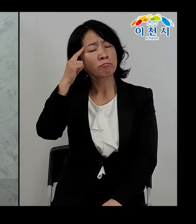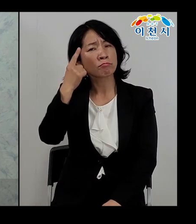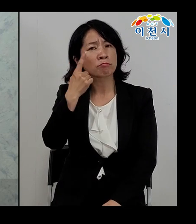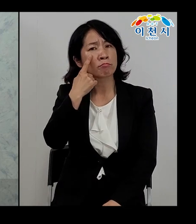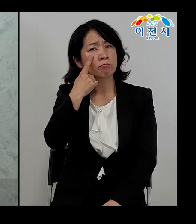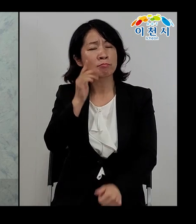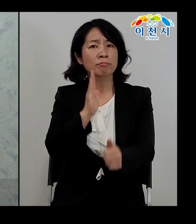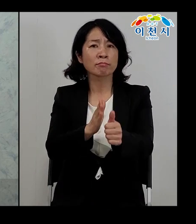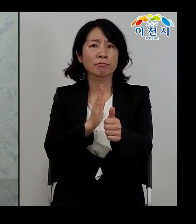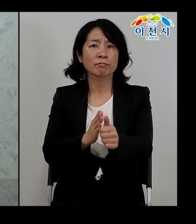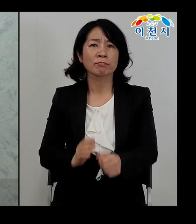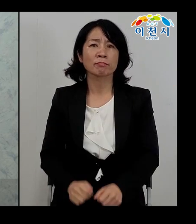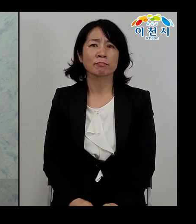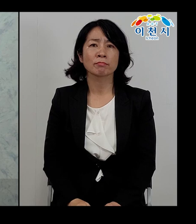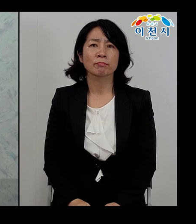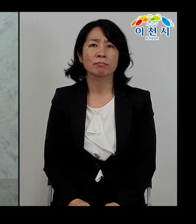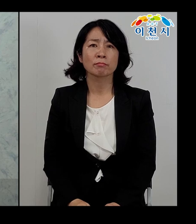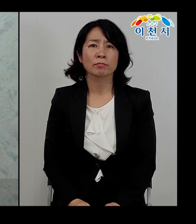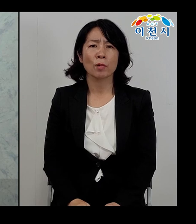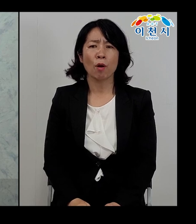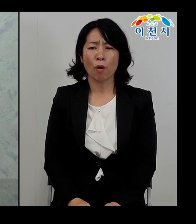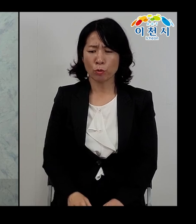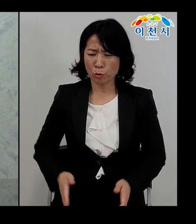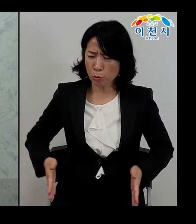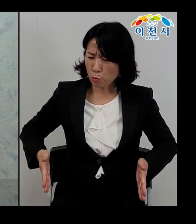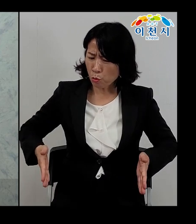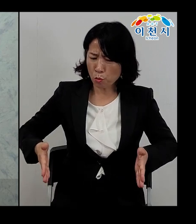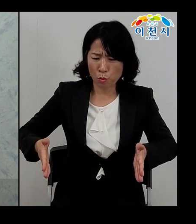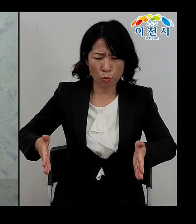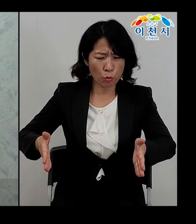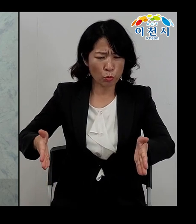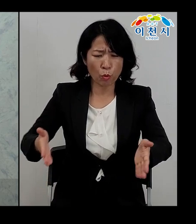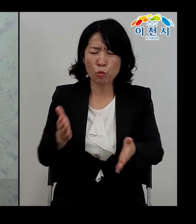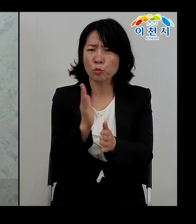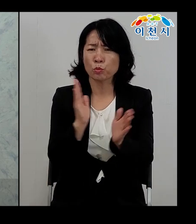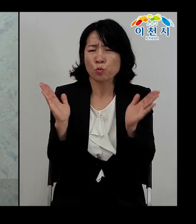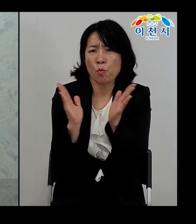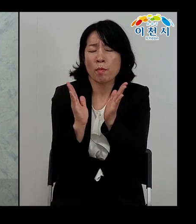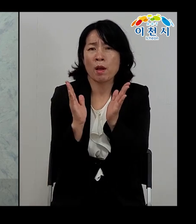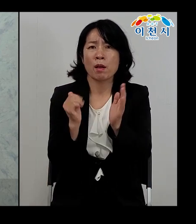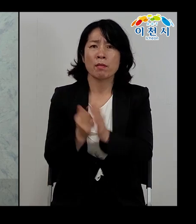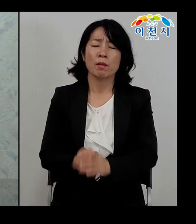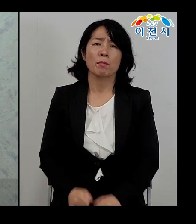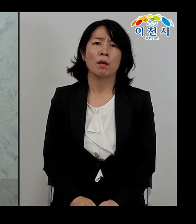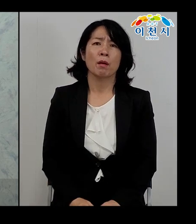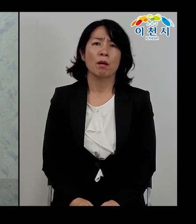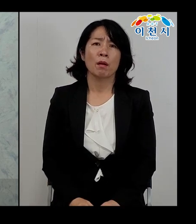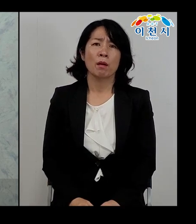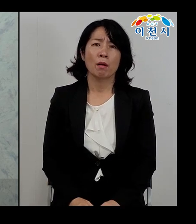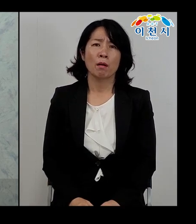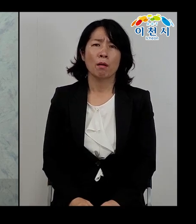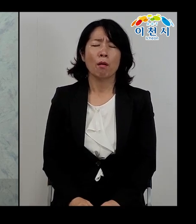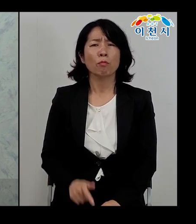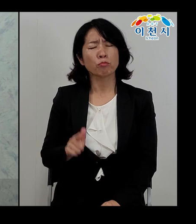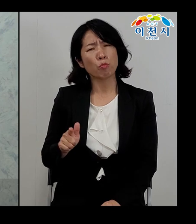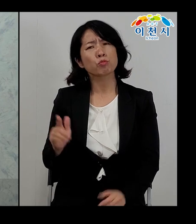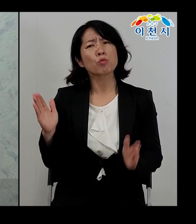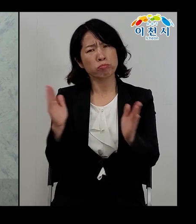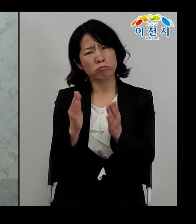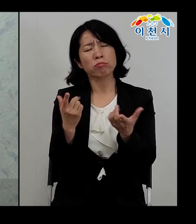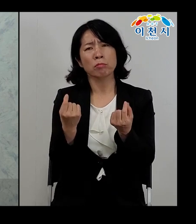보세요. 너무 품으로 좁지 않아요? 너무 넓어.